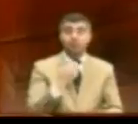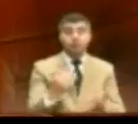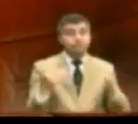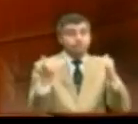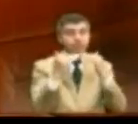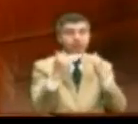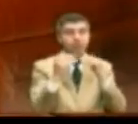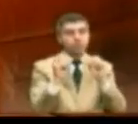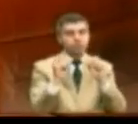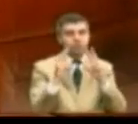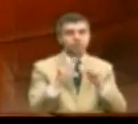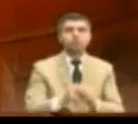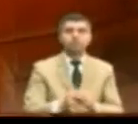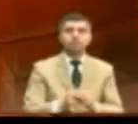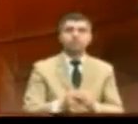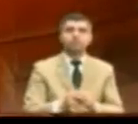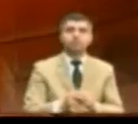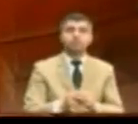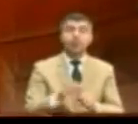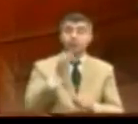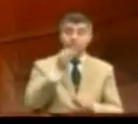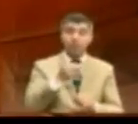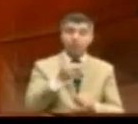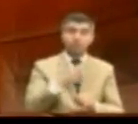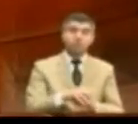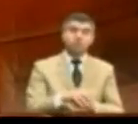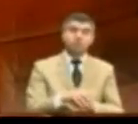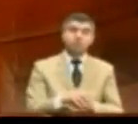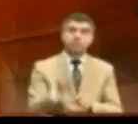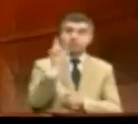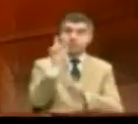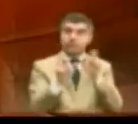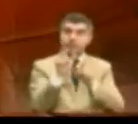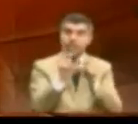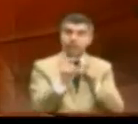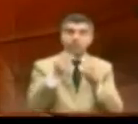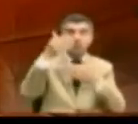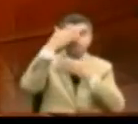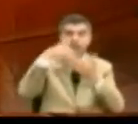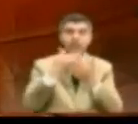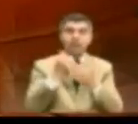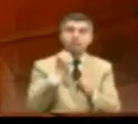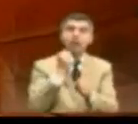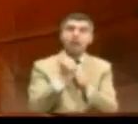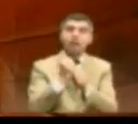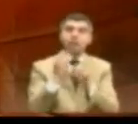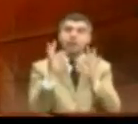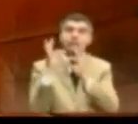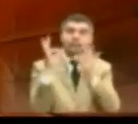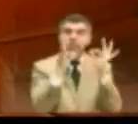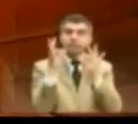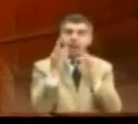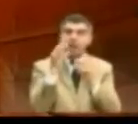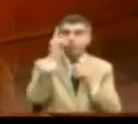أن لازم عناية كاملة بهؤلاء المغاربة القاطنين بهذين